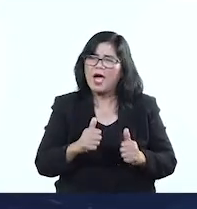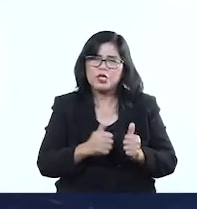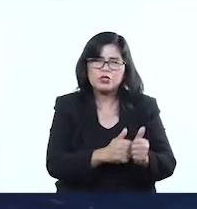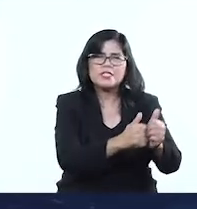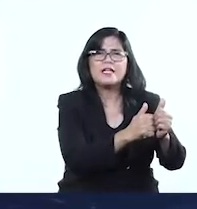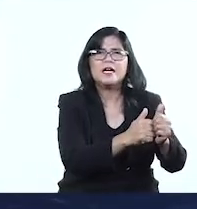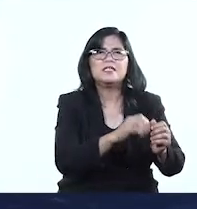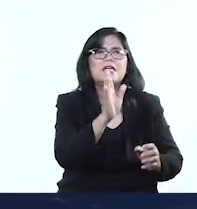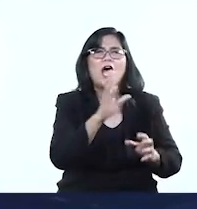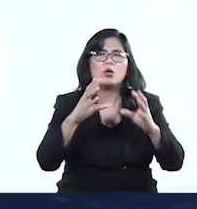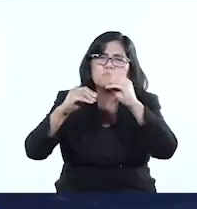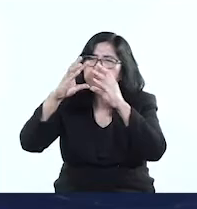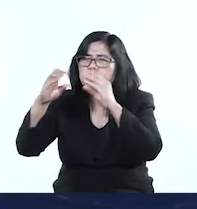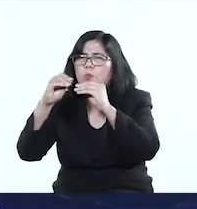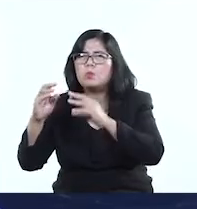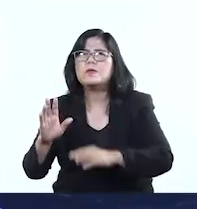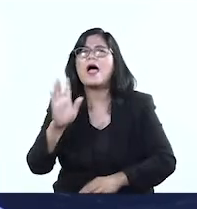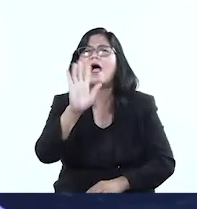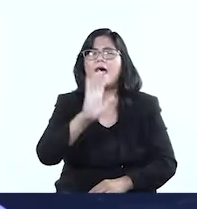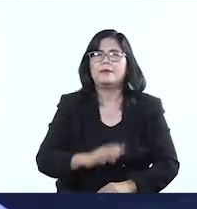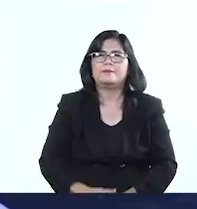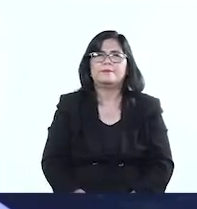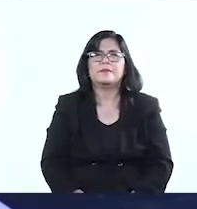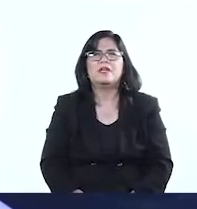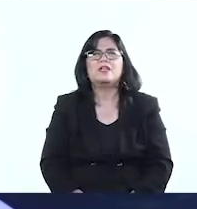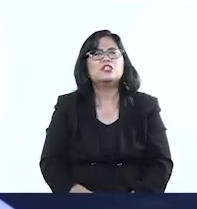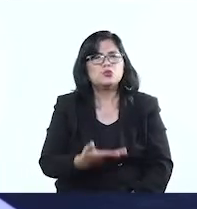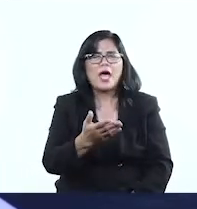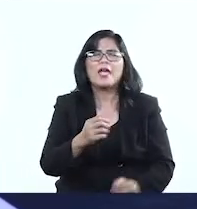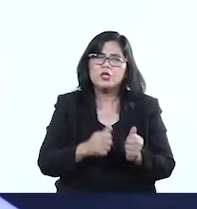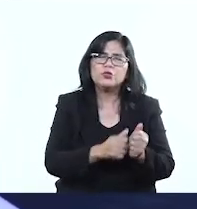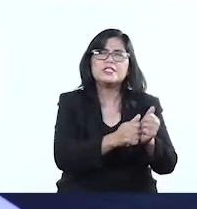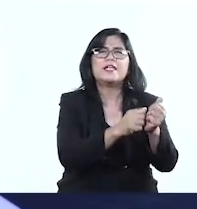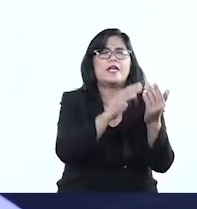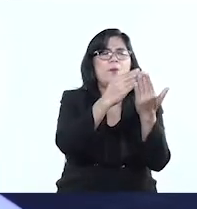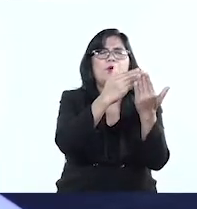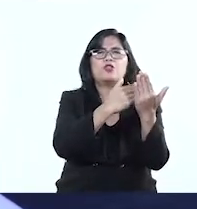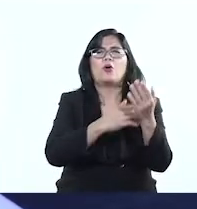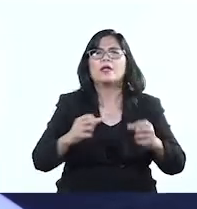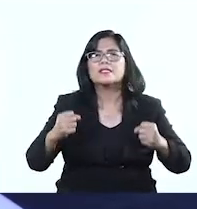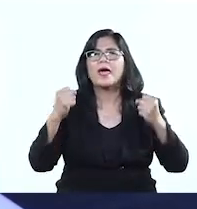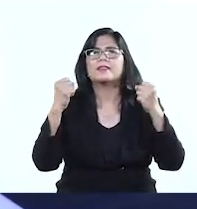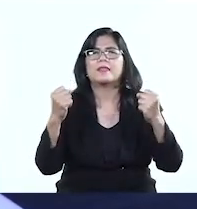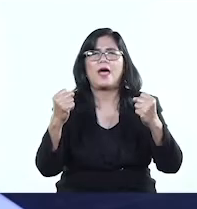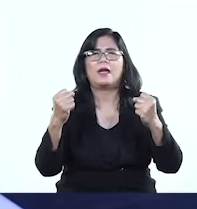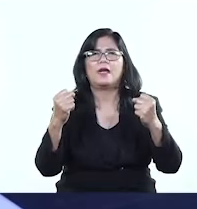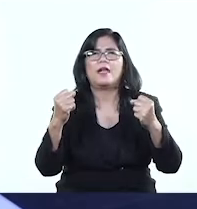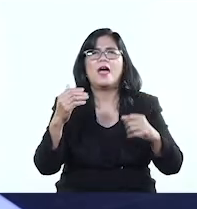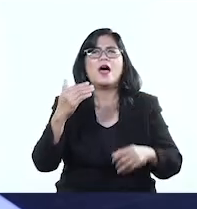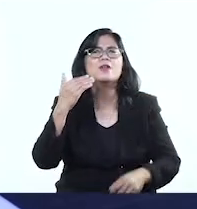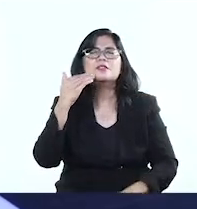persoalan gak selesai-selesai Ayo kita bisa print aja Ayo kita harus waspada